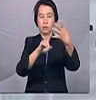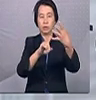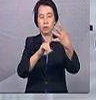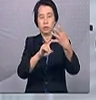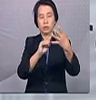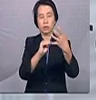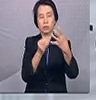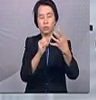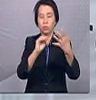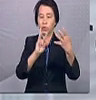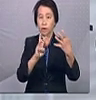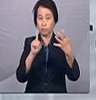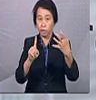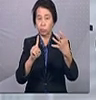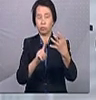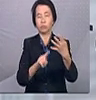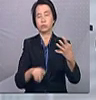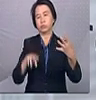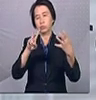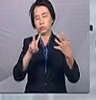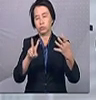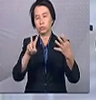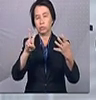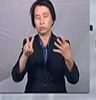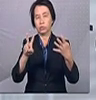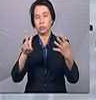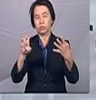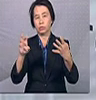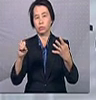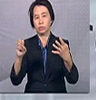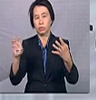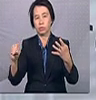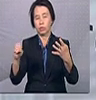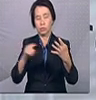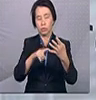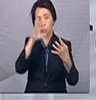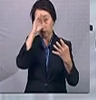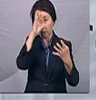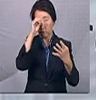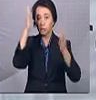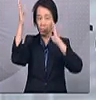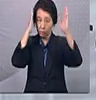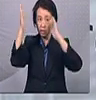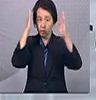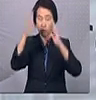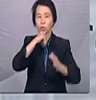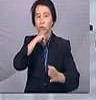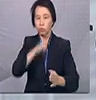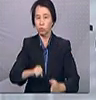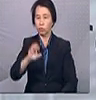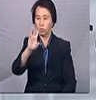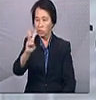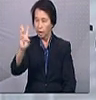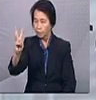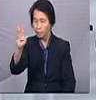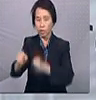ke-61, iaitu kes 2,200, merupakan lelaki warga negara Malaysia berumur 66